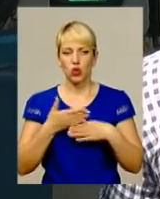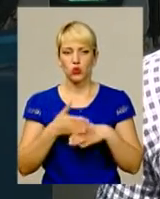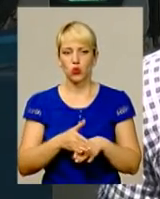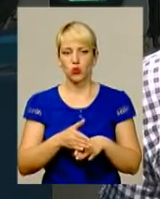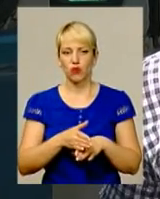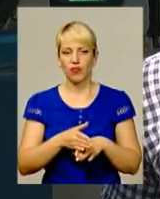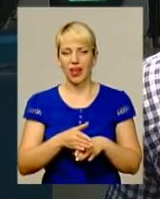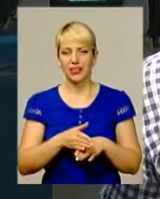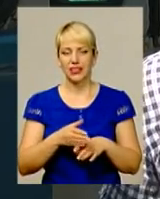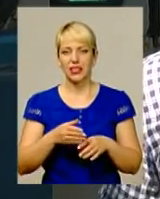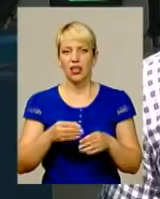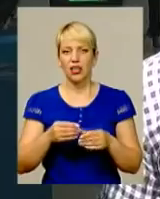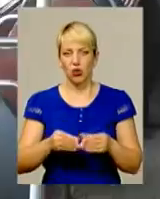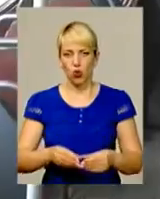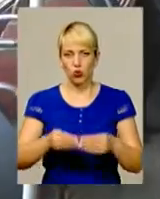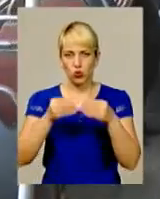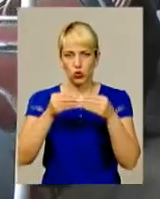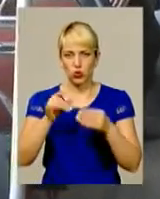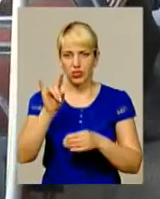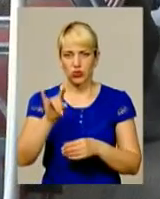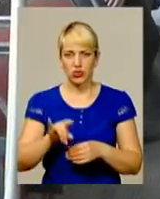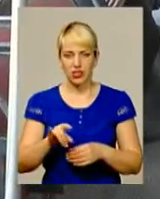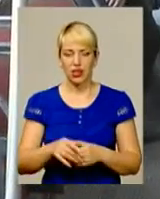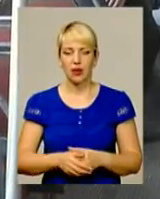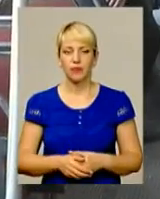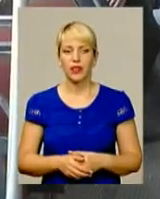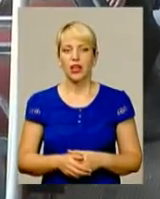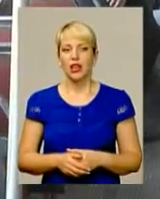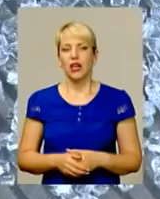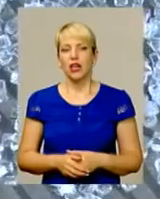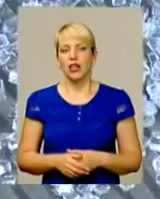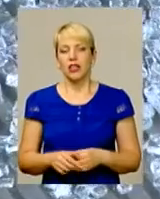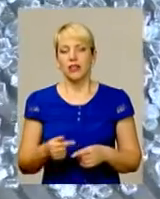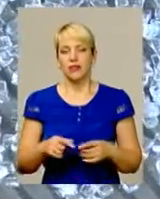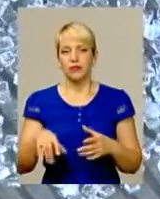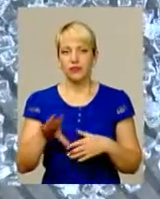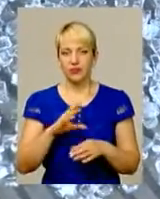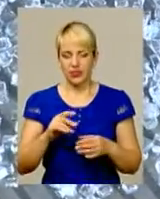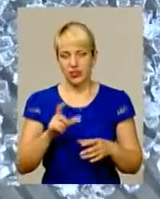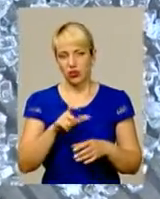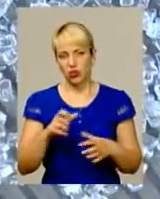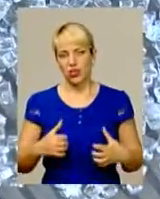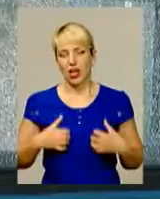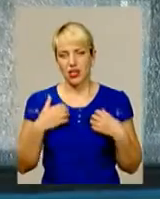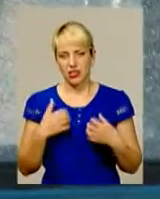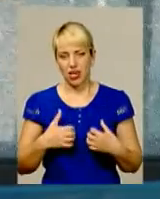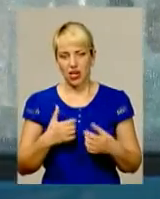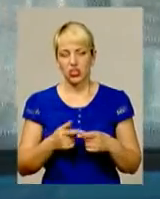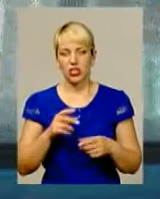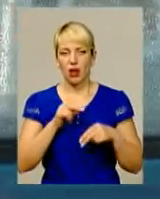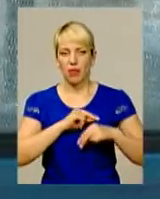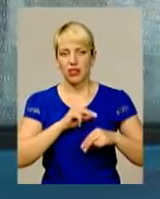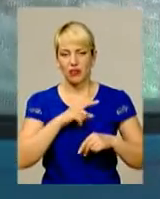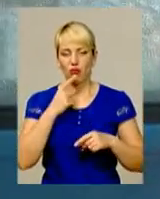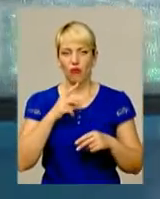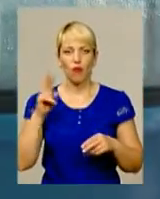зруйнувати конструкцію скла автомобільного. Пасажири від такого інциденту із стріляниною лише настрашилися. Працівники електротрансу